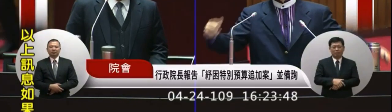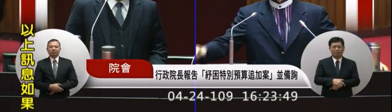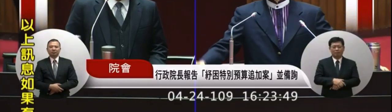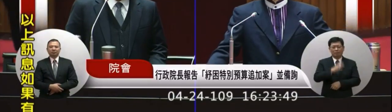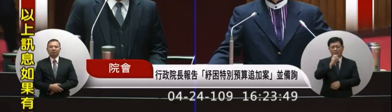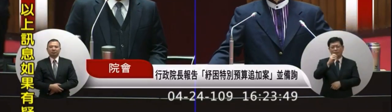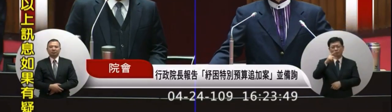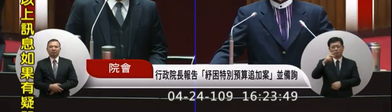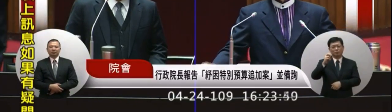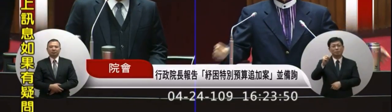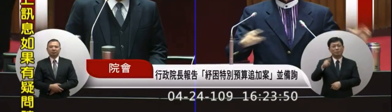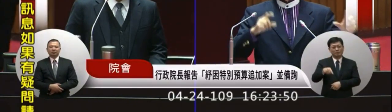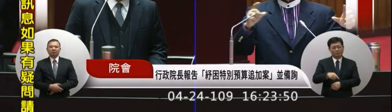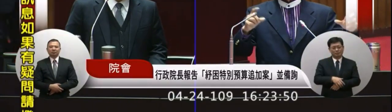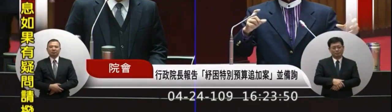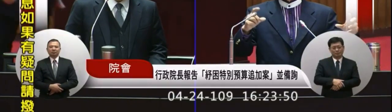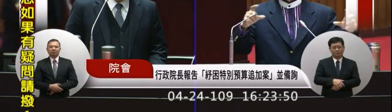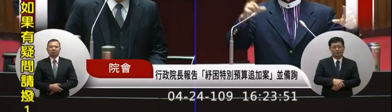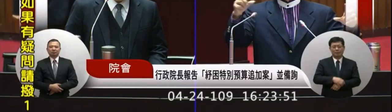苦碰，